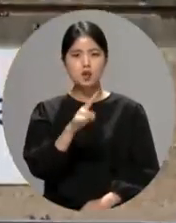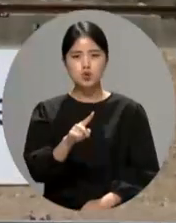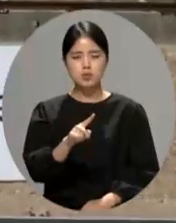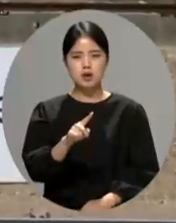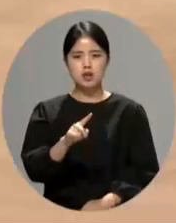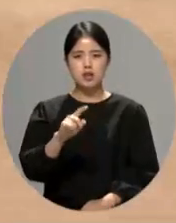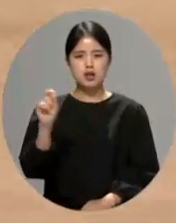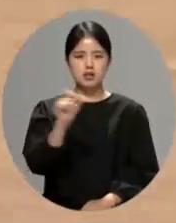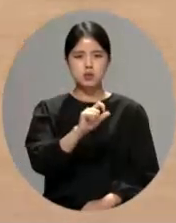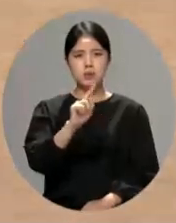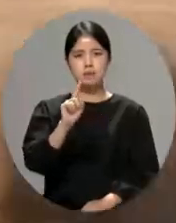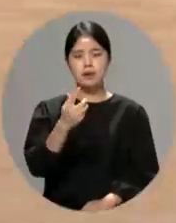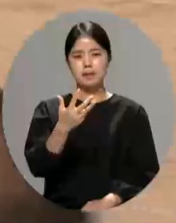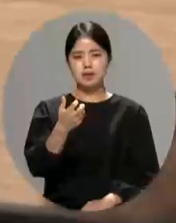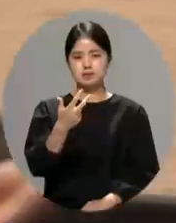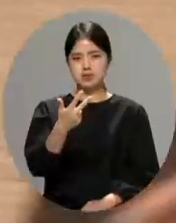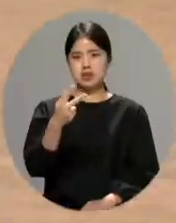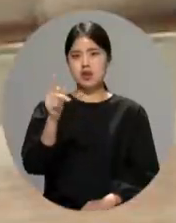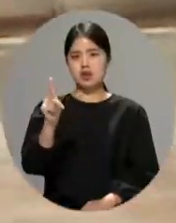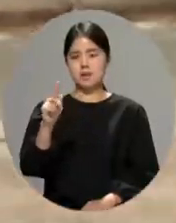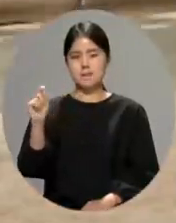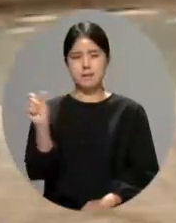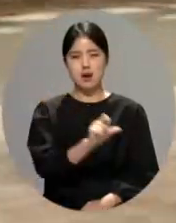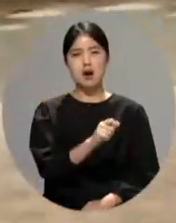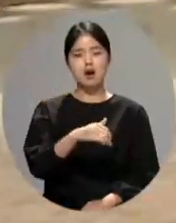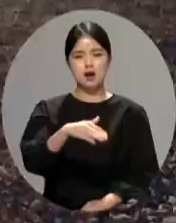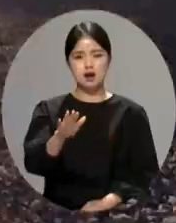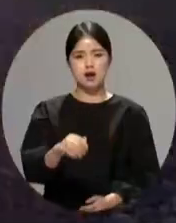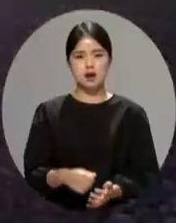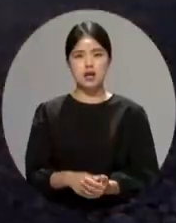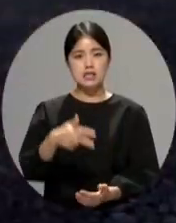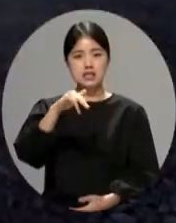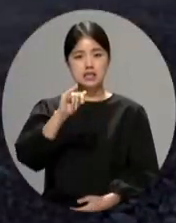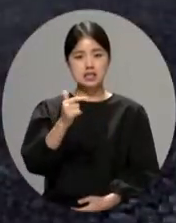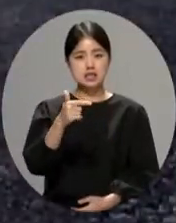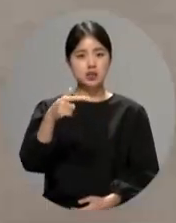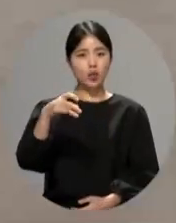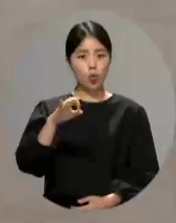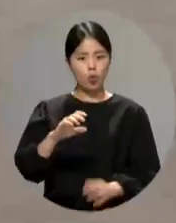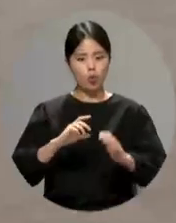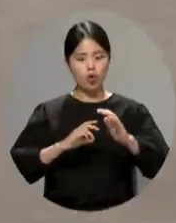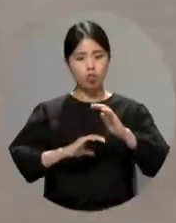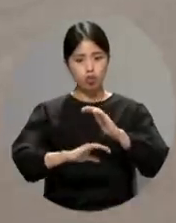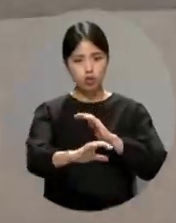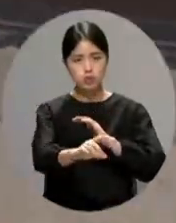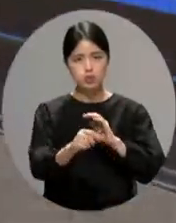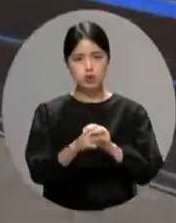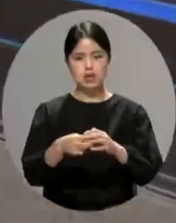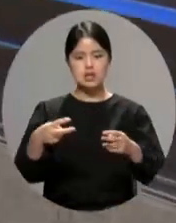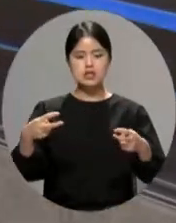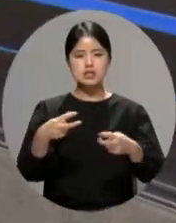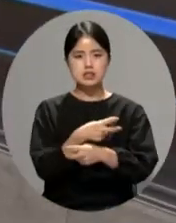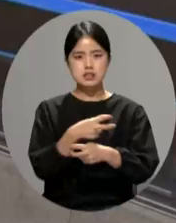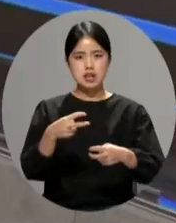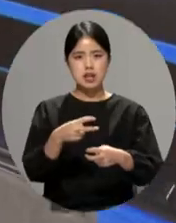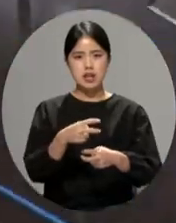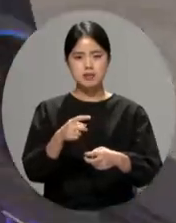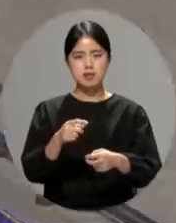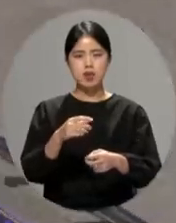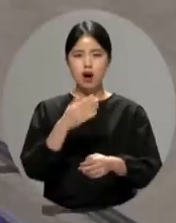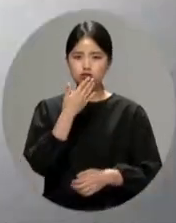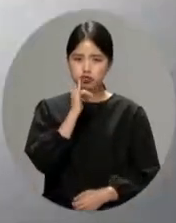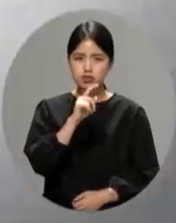시속 187km의 속도를 냅니다. 진공 상태에 가까운 터널 속에 차량을 움직이는 하이퍼튜브